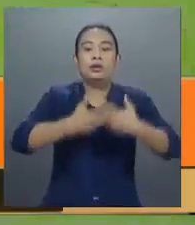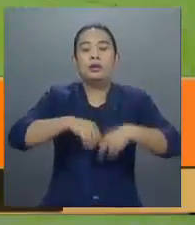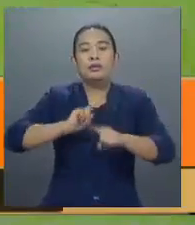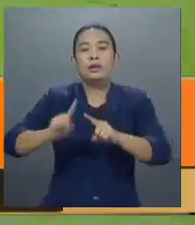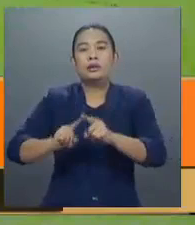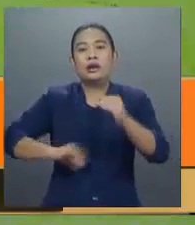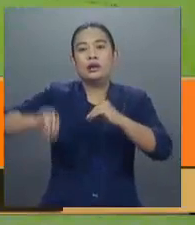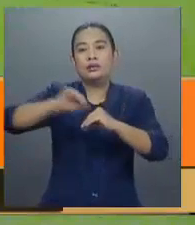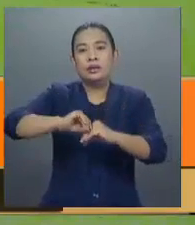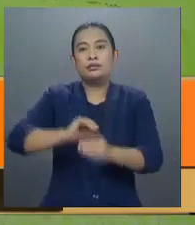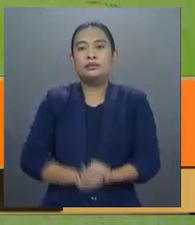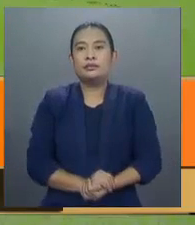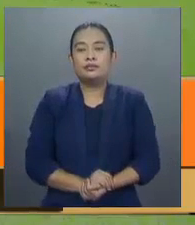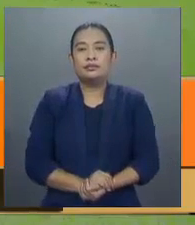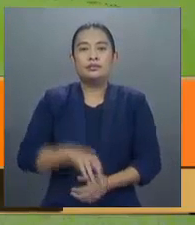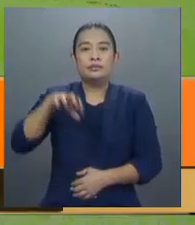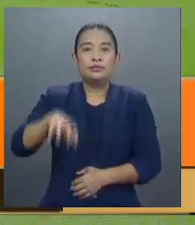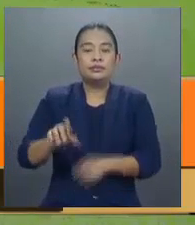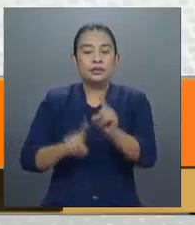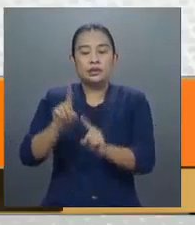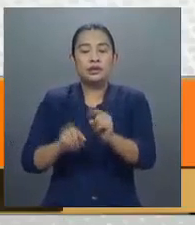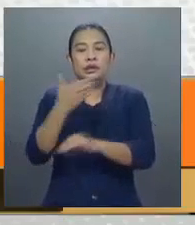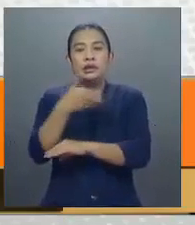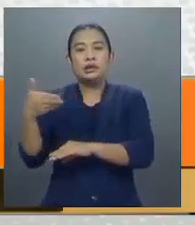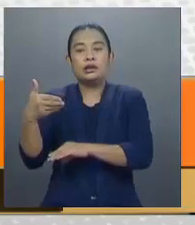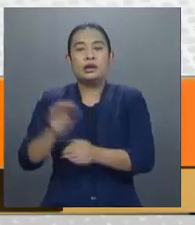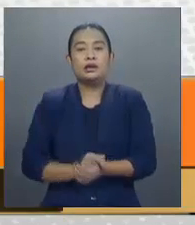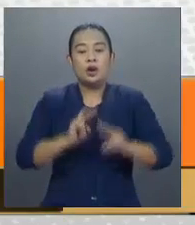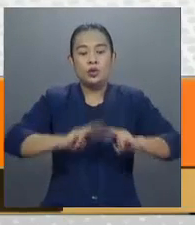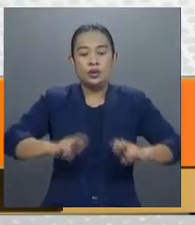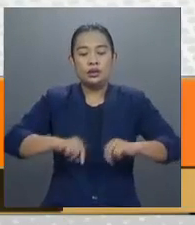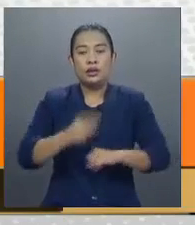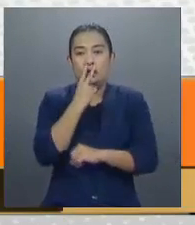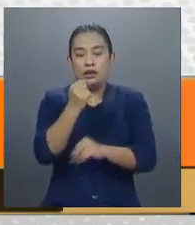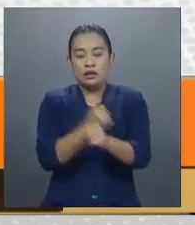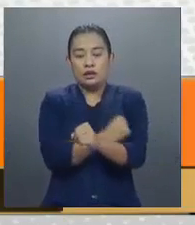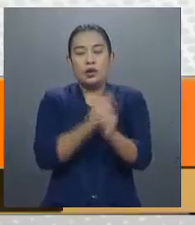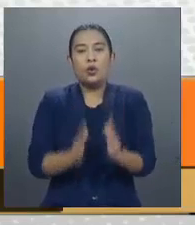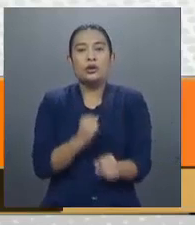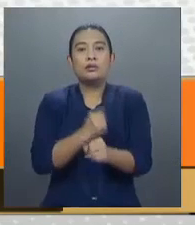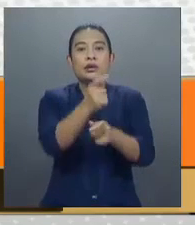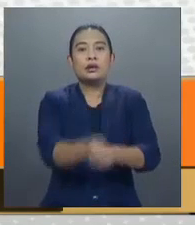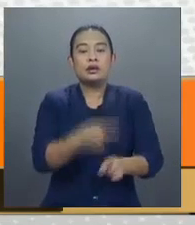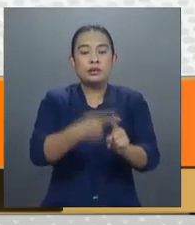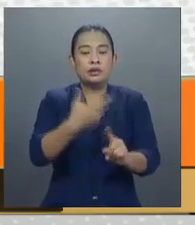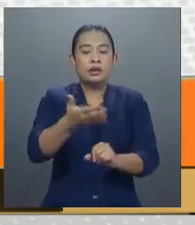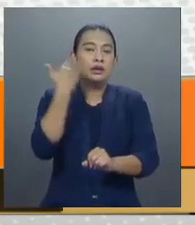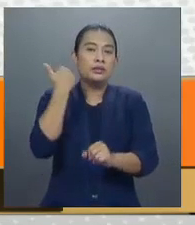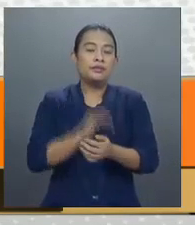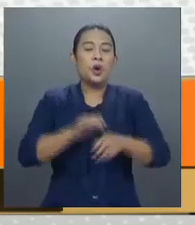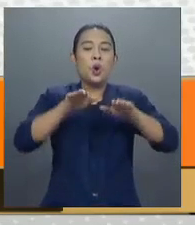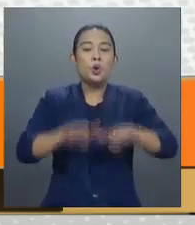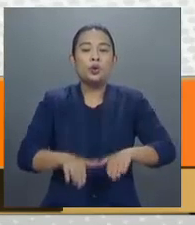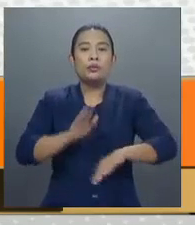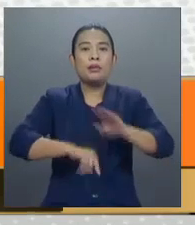ะครับสำนักงานสถิติแห่งชาติเปิดเผยผลวิจัยพบว่าแรงงานภาคเกษตรเดือนพฤษภาคมที่ผ่านมาลดลงประม